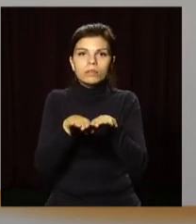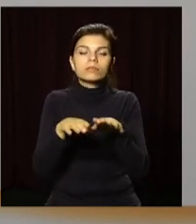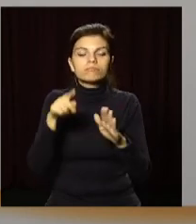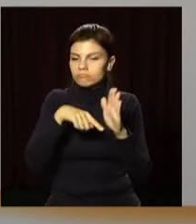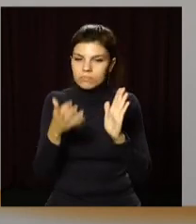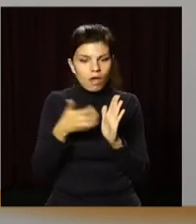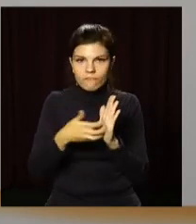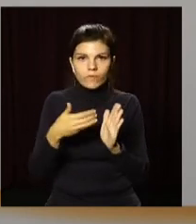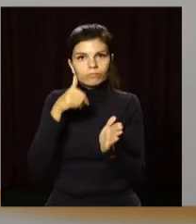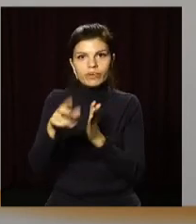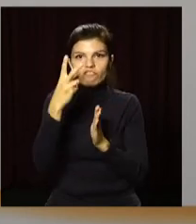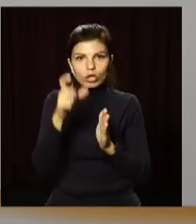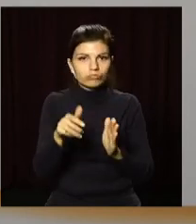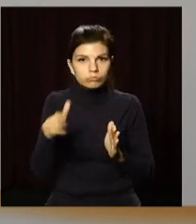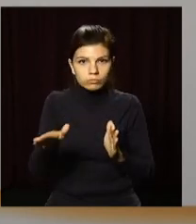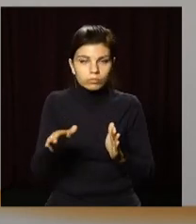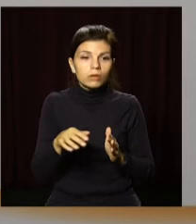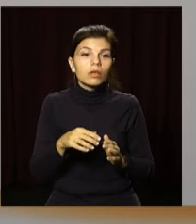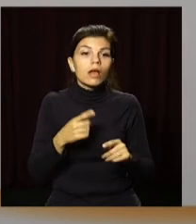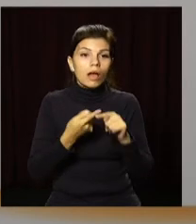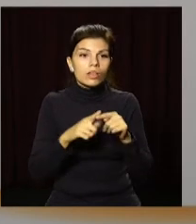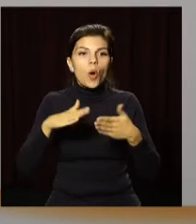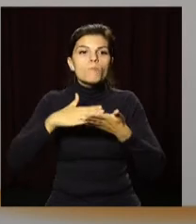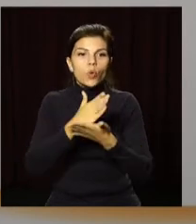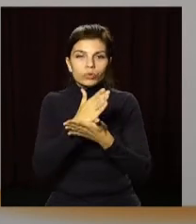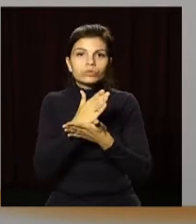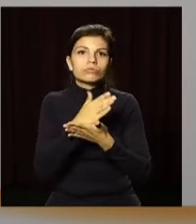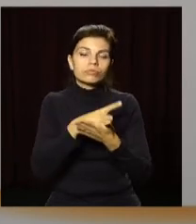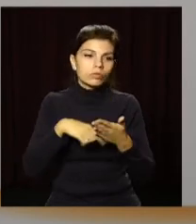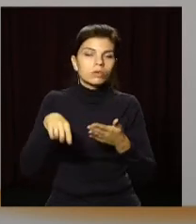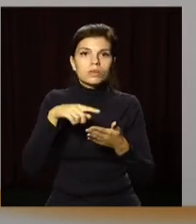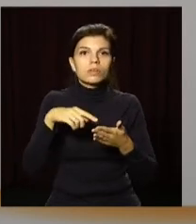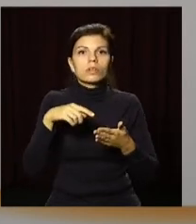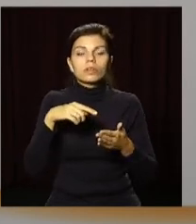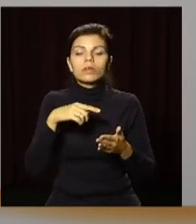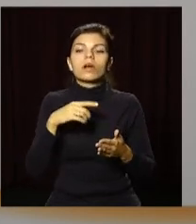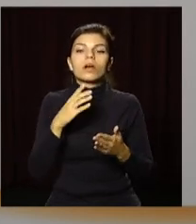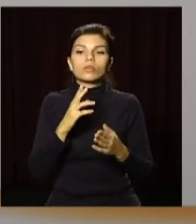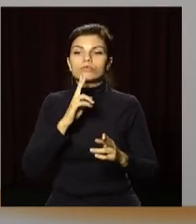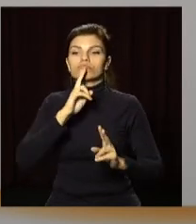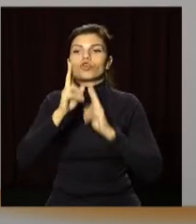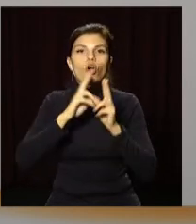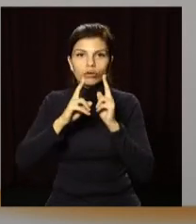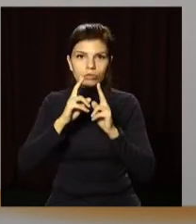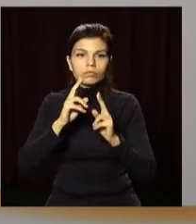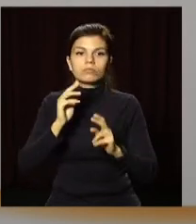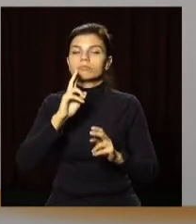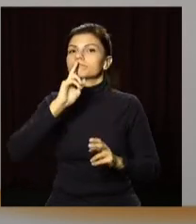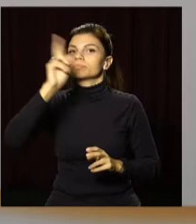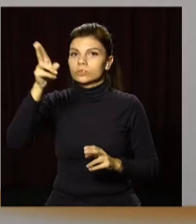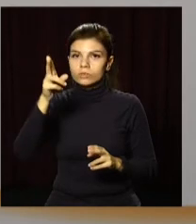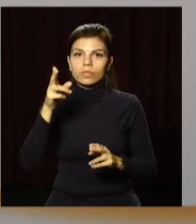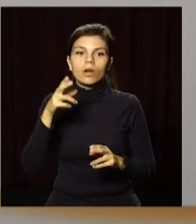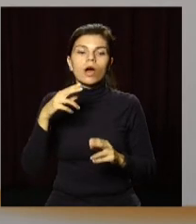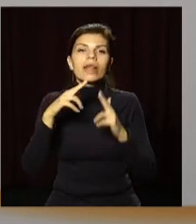списках порядку. І відповідно дані політичні сили оскаржують рішення, оскаржили в Дніпропетровському